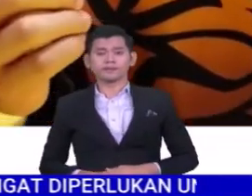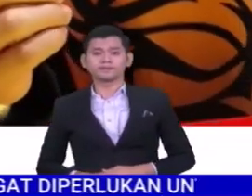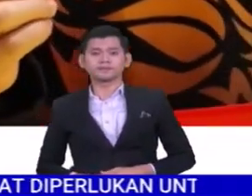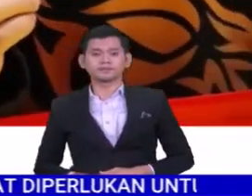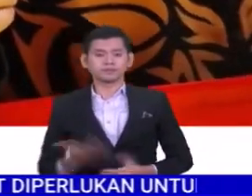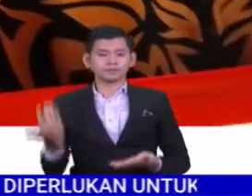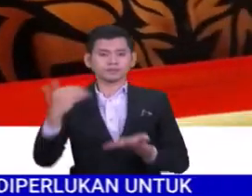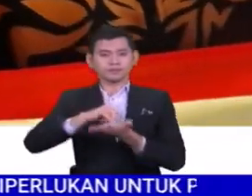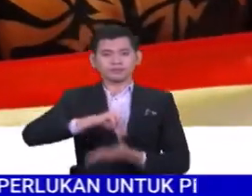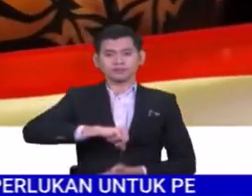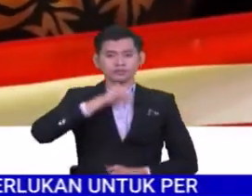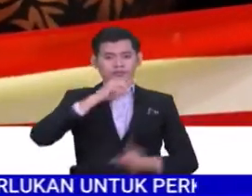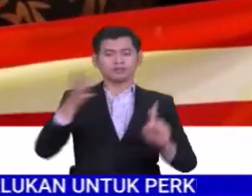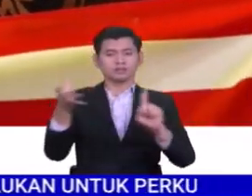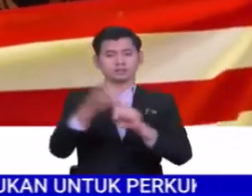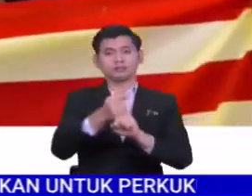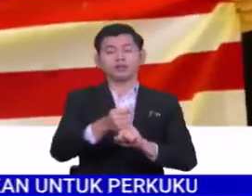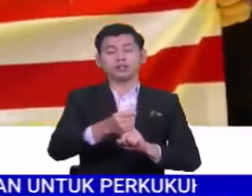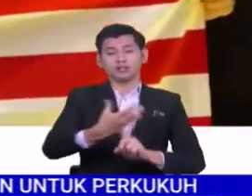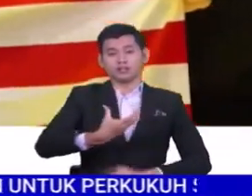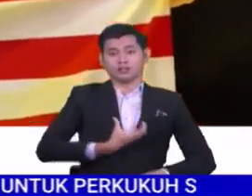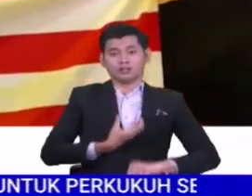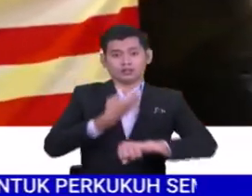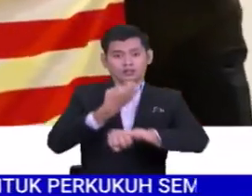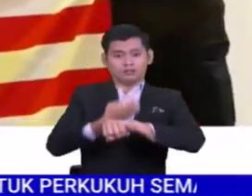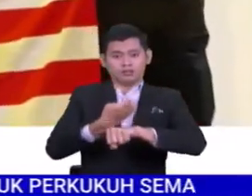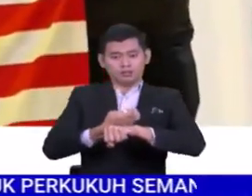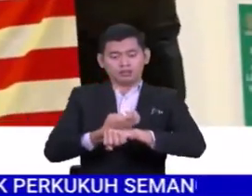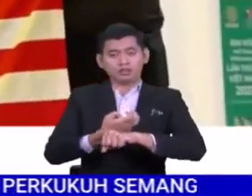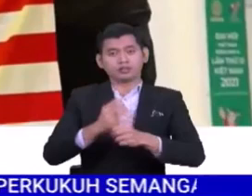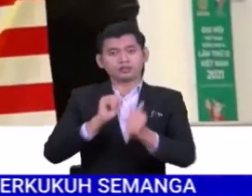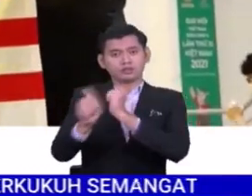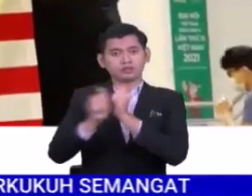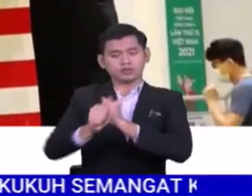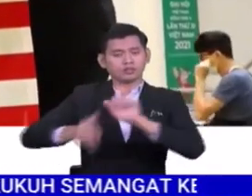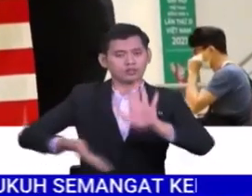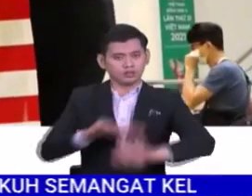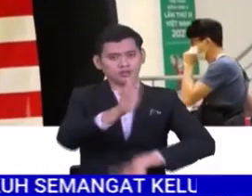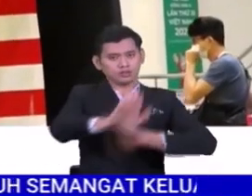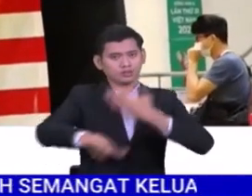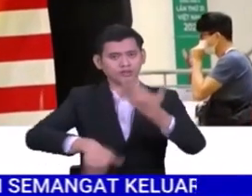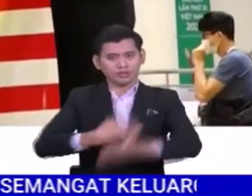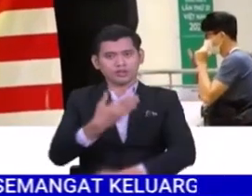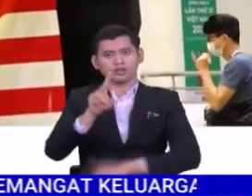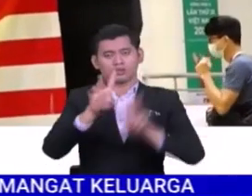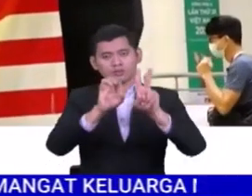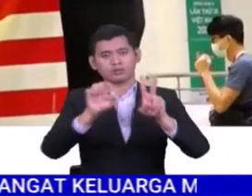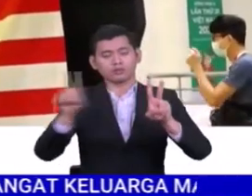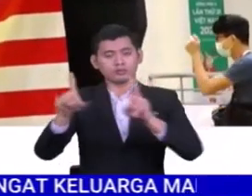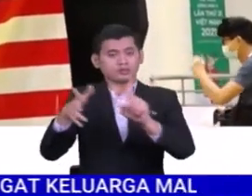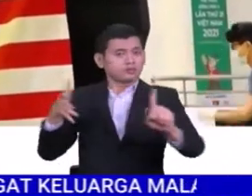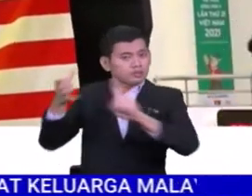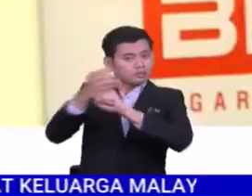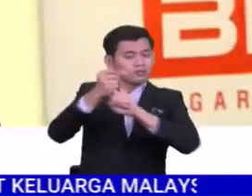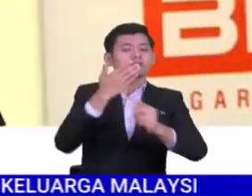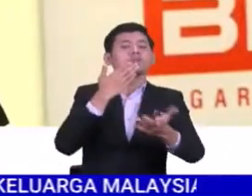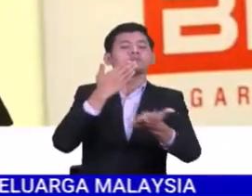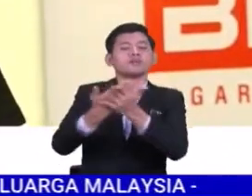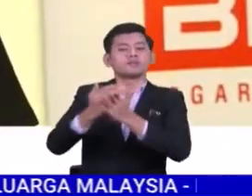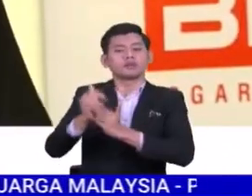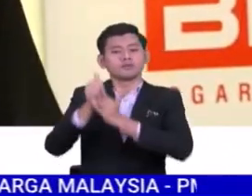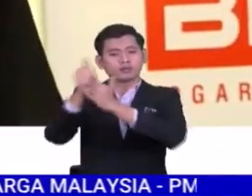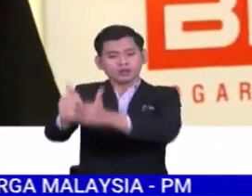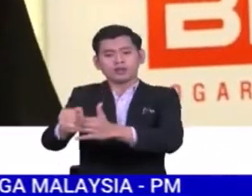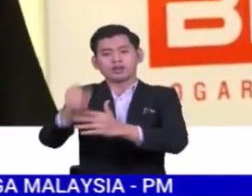Lebih membanggakan, pencapaian 2 emas diraih skuad Wushu pada Sukan SEA 2021 juga menjadi pencapaian terbaik di bawah bimbingan